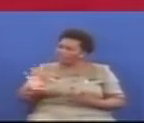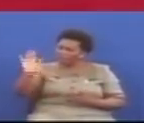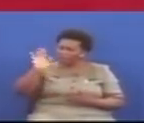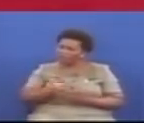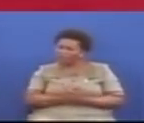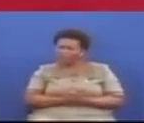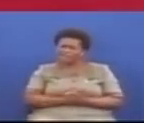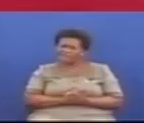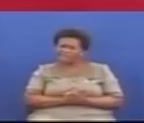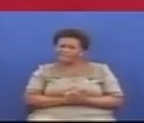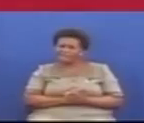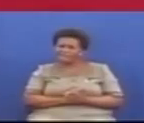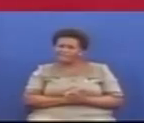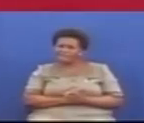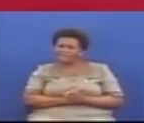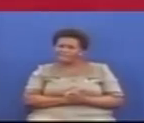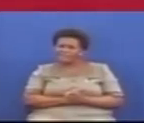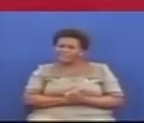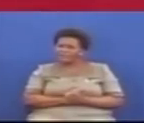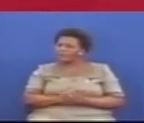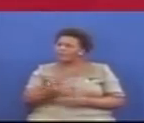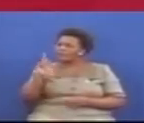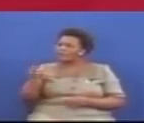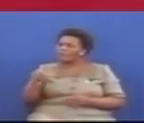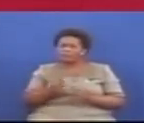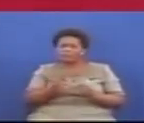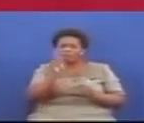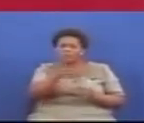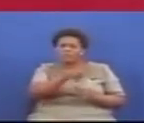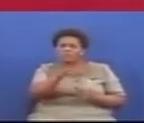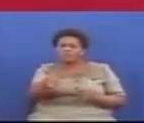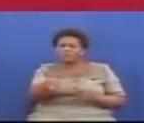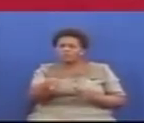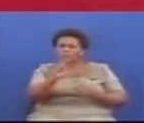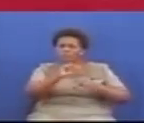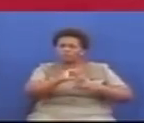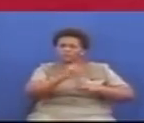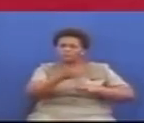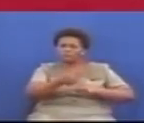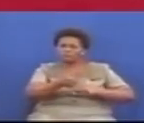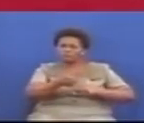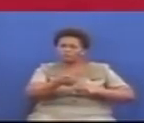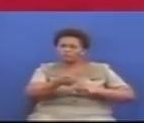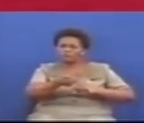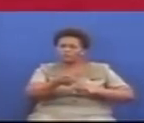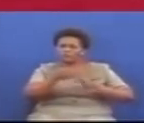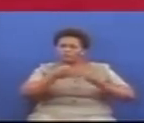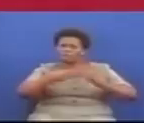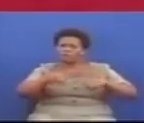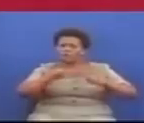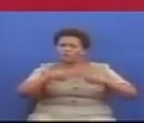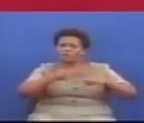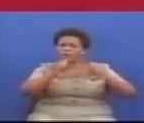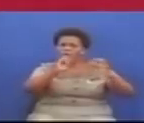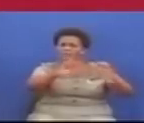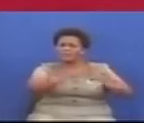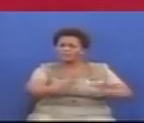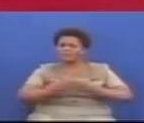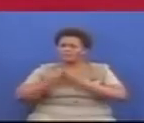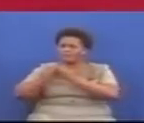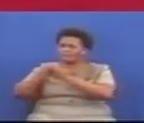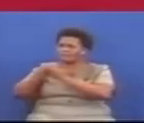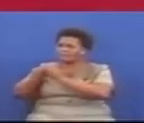Honga wako katika yale makosa ambayo tumiaruhusu yaweze waweze kukamatwa,